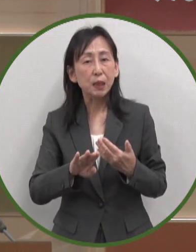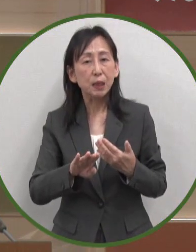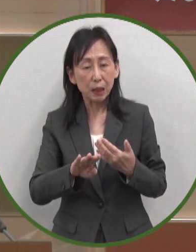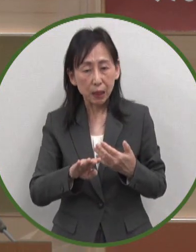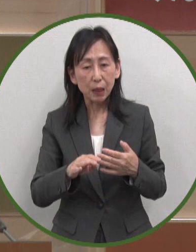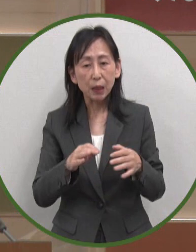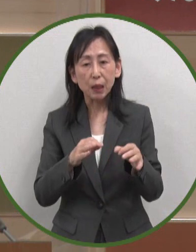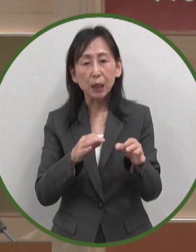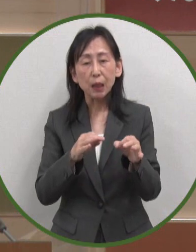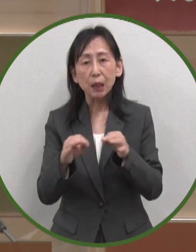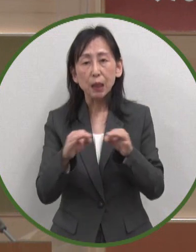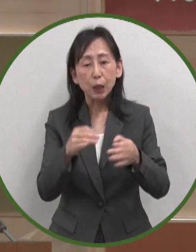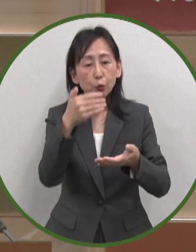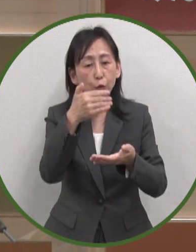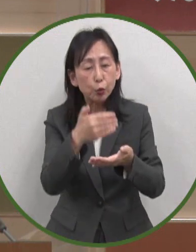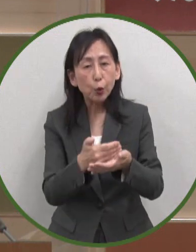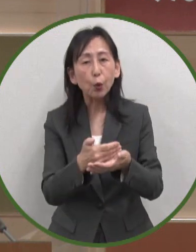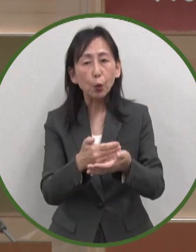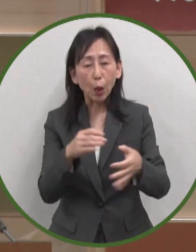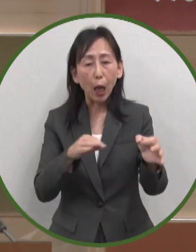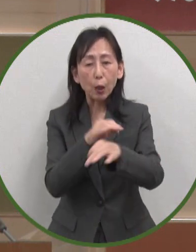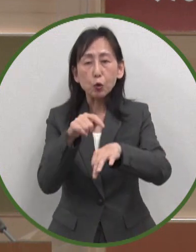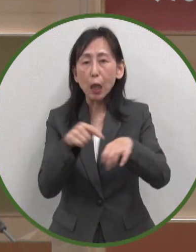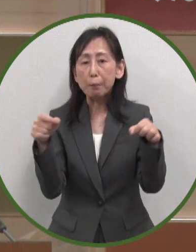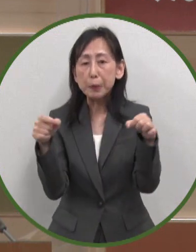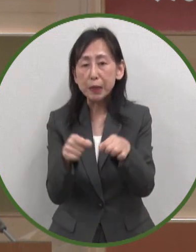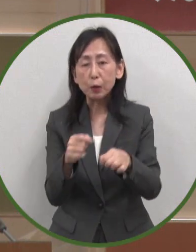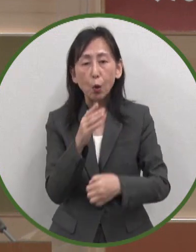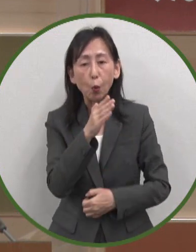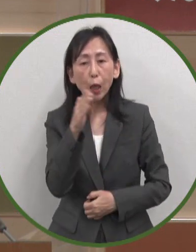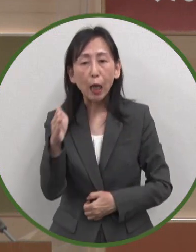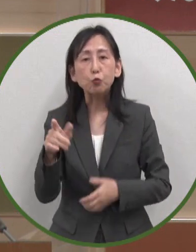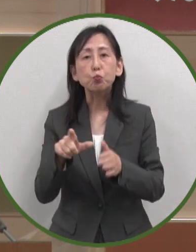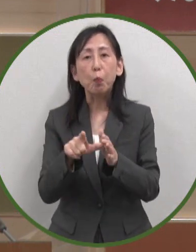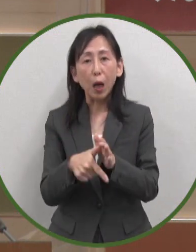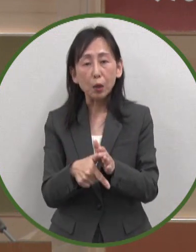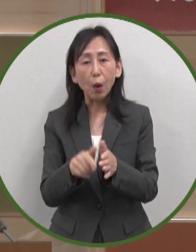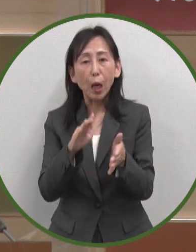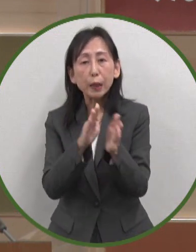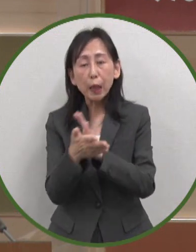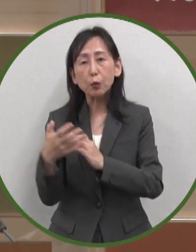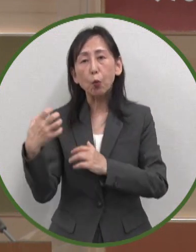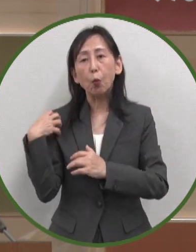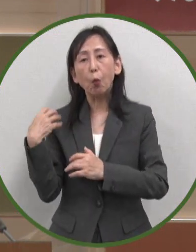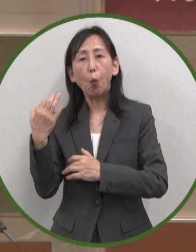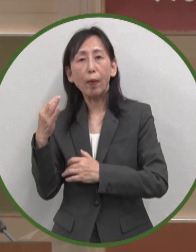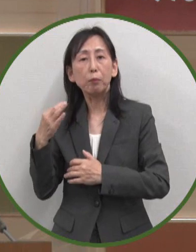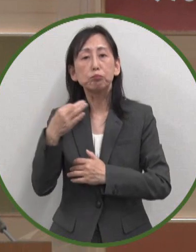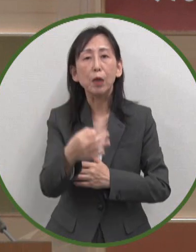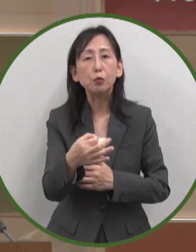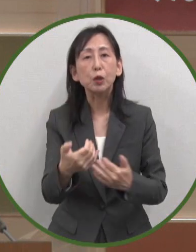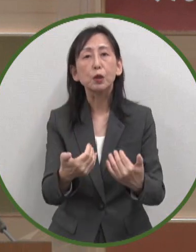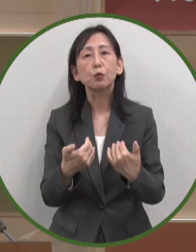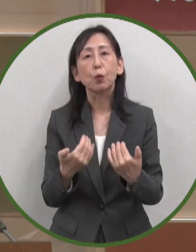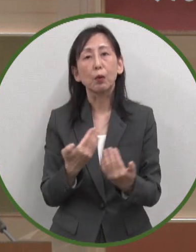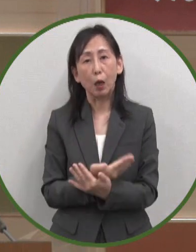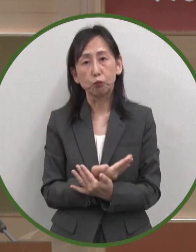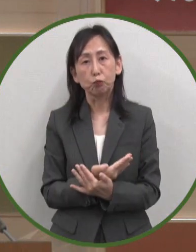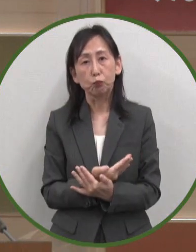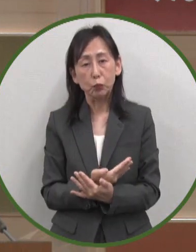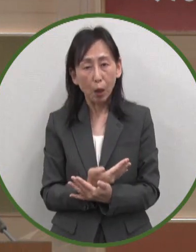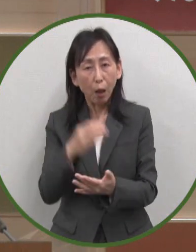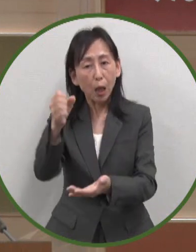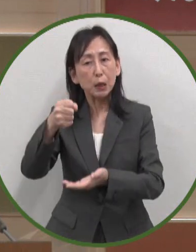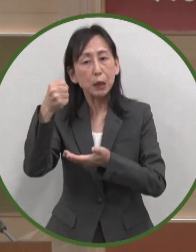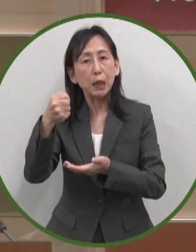業なり時短なりということを要請しようとすると、それは完全に県単独でやらなければいけないので、そうするとですね、ちょっと財